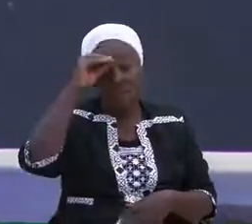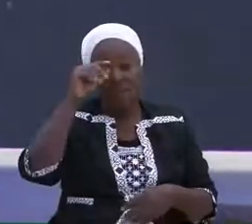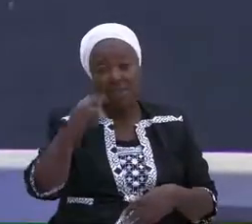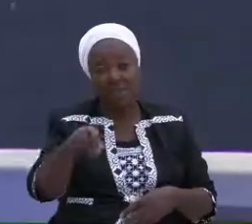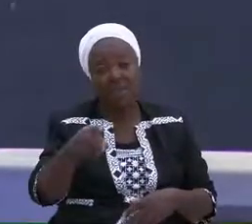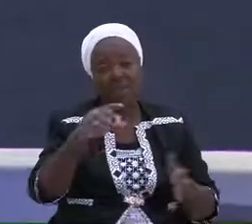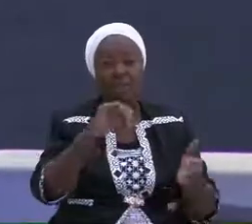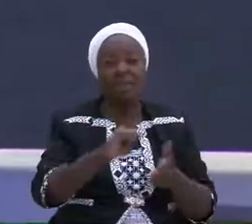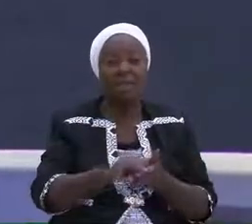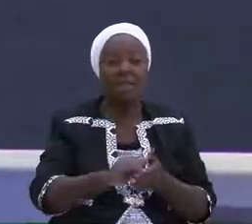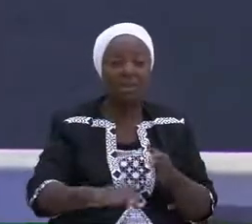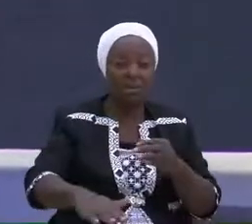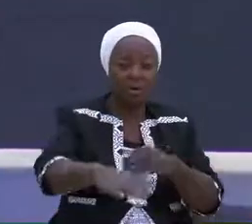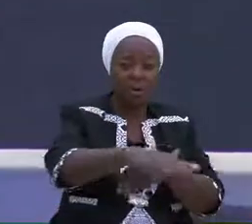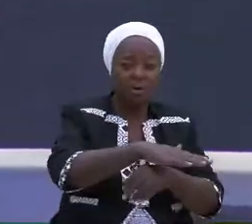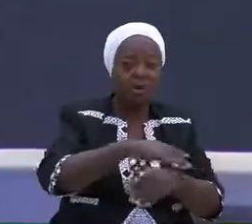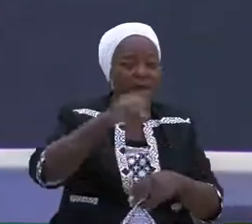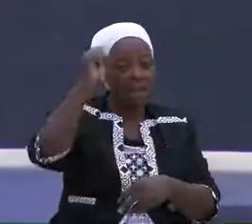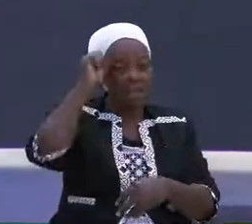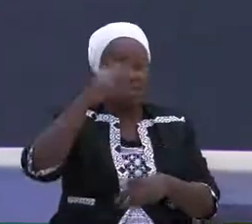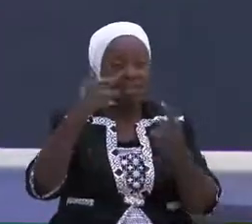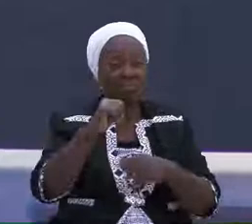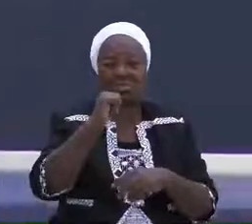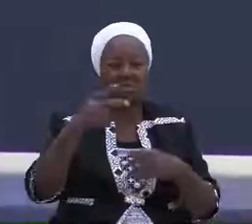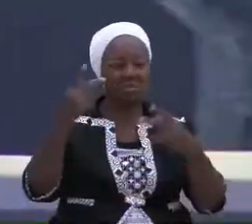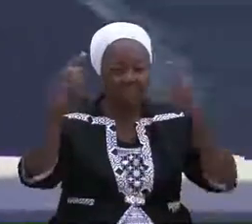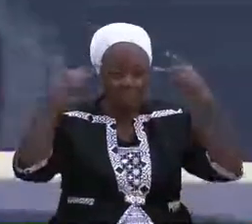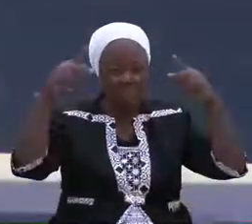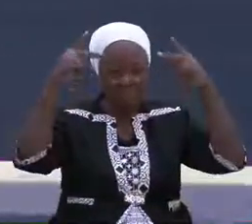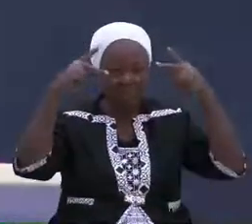point. Celui qui cache ses péchés,